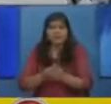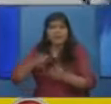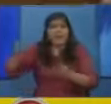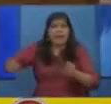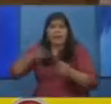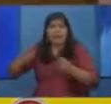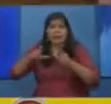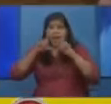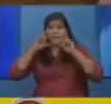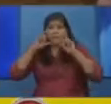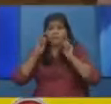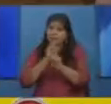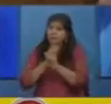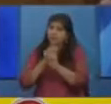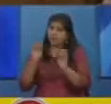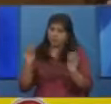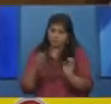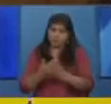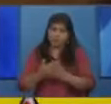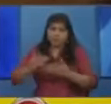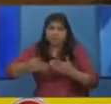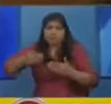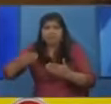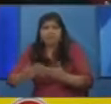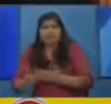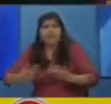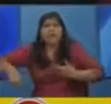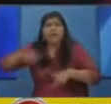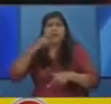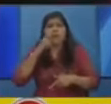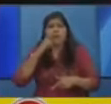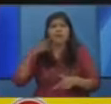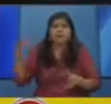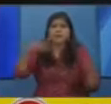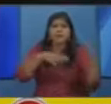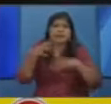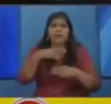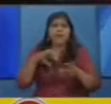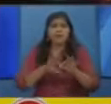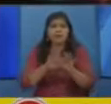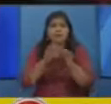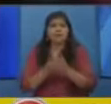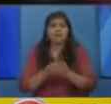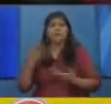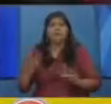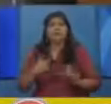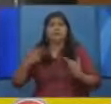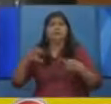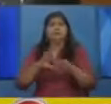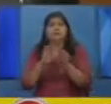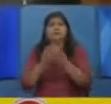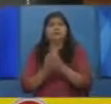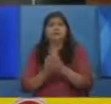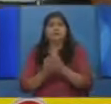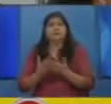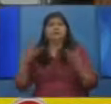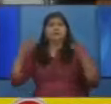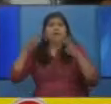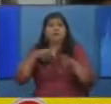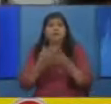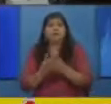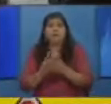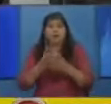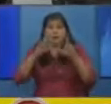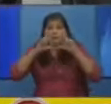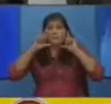किया। धीरे धीरे उनके साथ अन्य महिलाएं भी जुड़ती चली गई। अब वे सभी मिलकर हजारों खादी